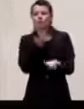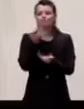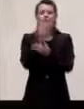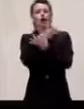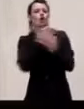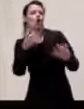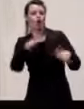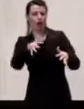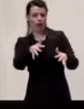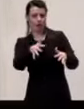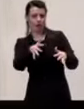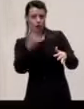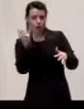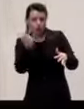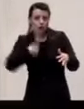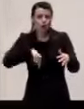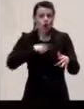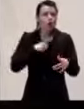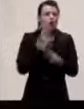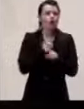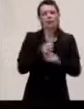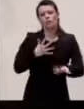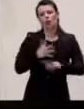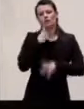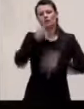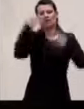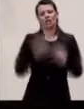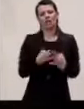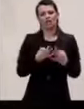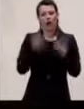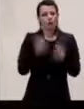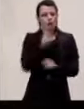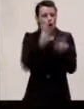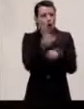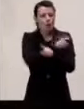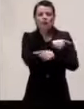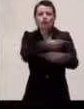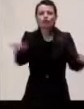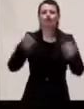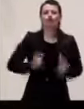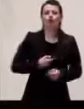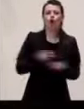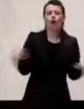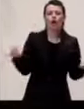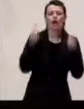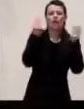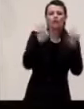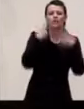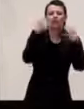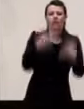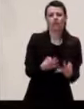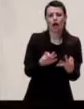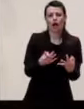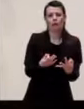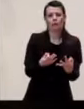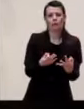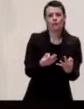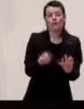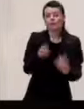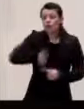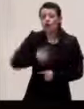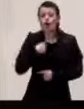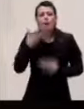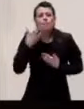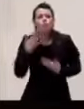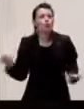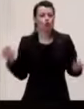facciamo un'operazione di serietà nei confronti della gente, cioè qui noi abbiamo avuto solo in Regione Lombardia, purtroppo per noi